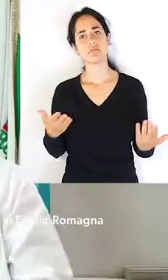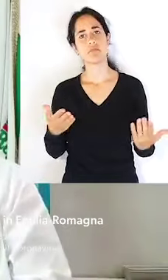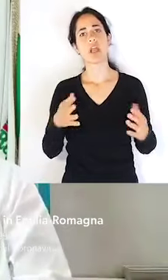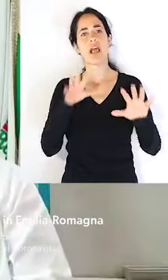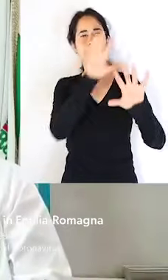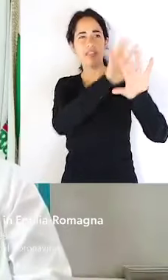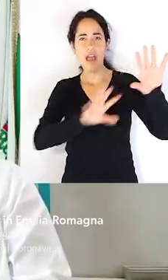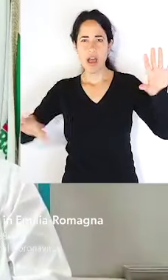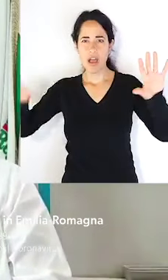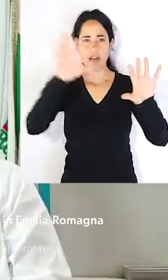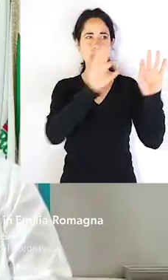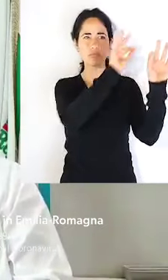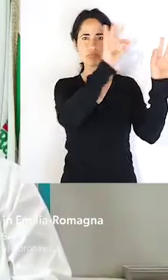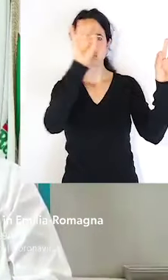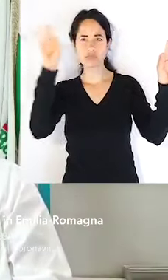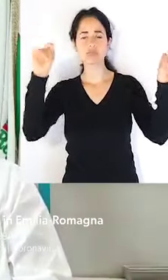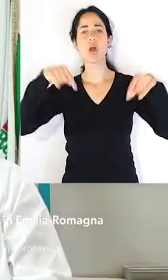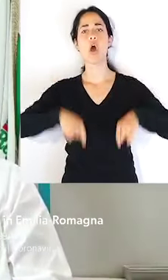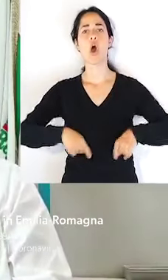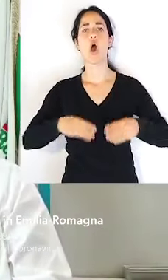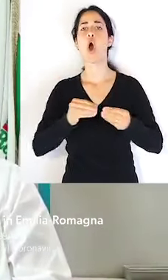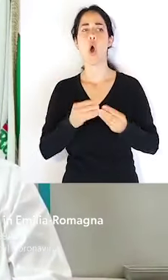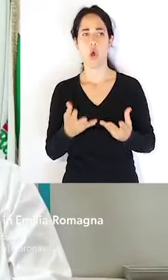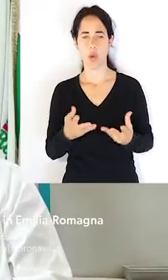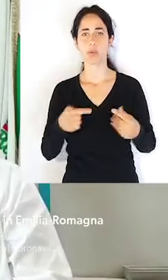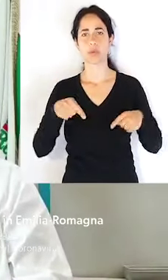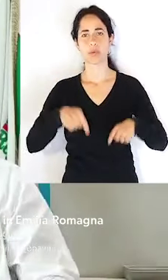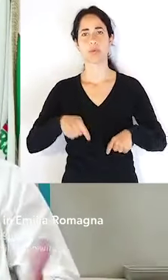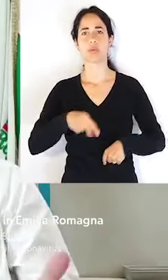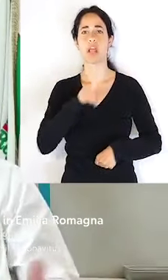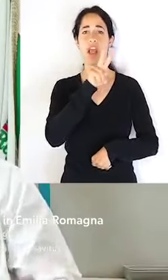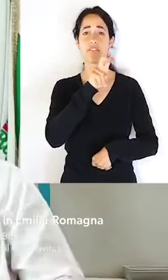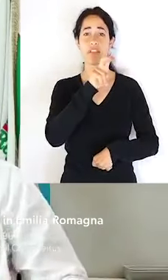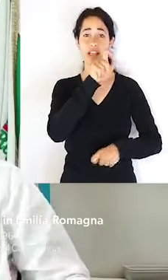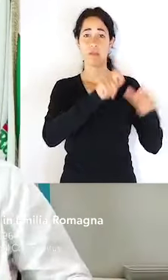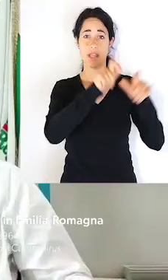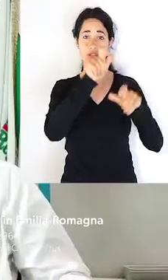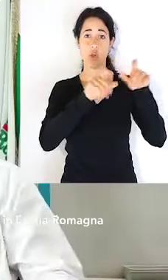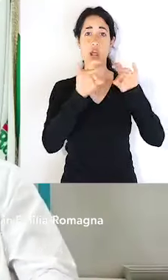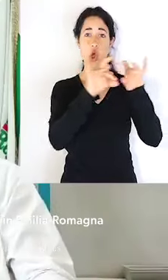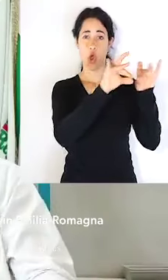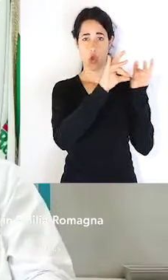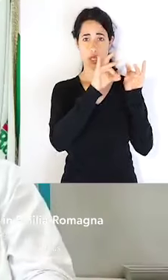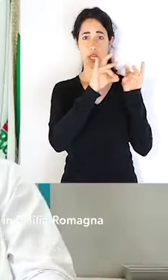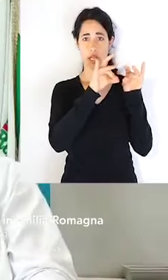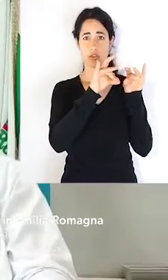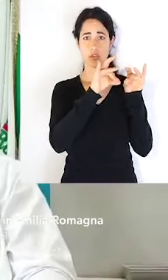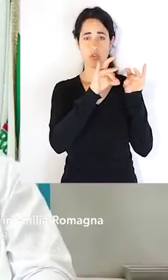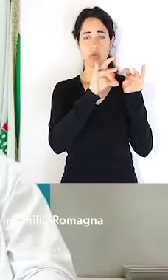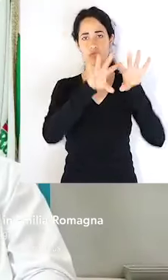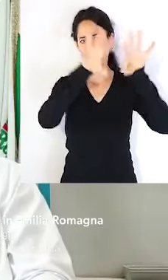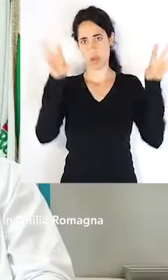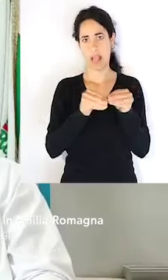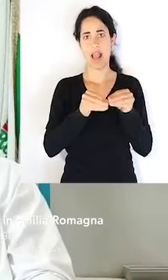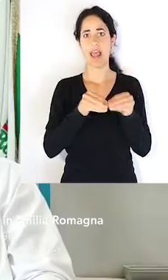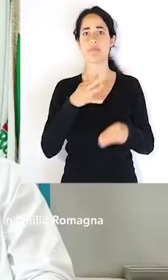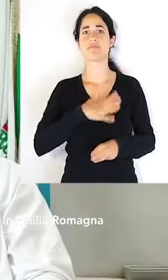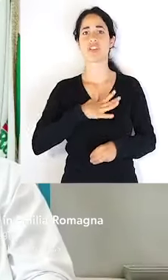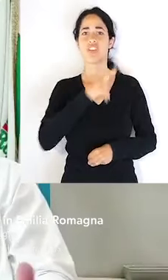Andando territorio per territorio, noi oggi abbiamo riscontrato appunto 20 persone positive. 3